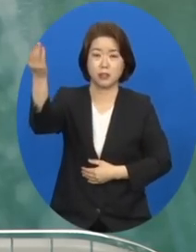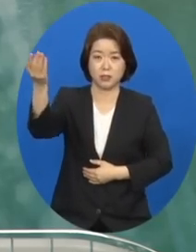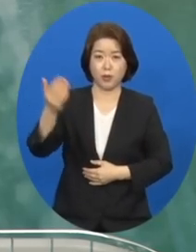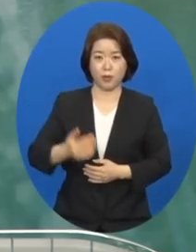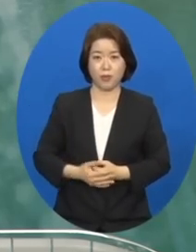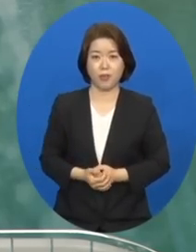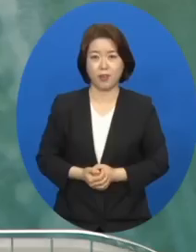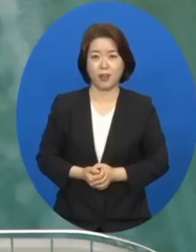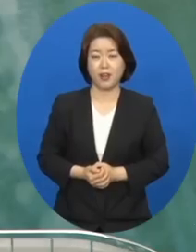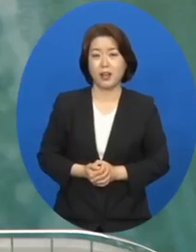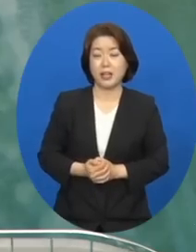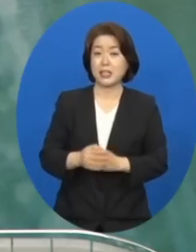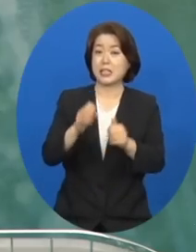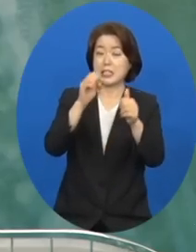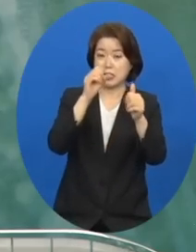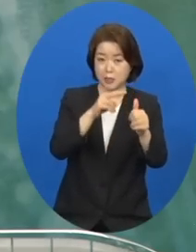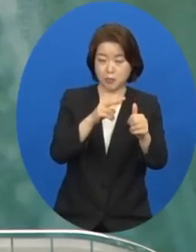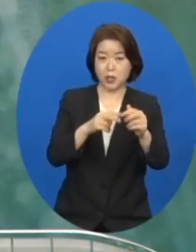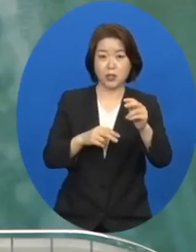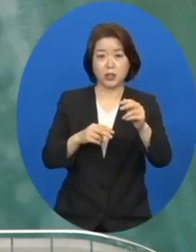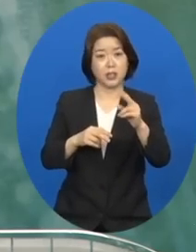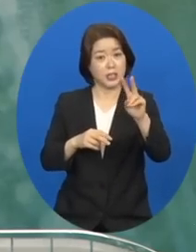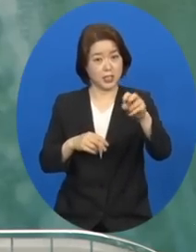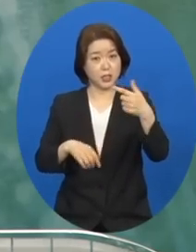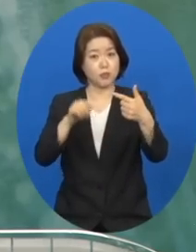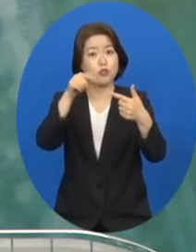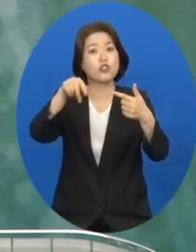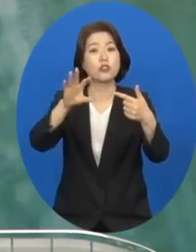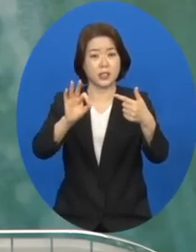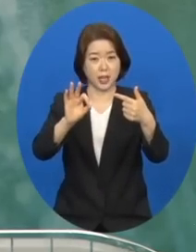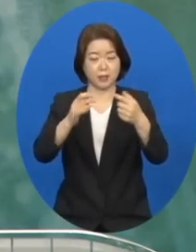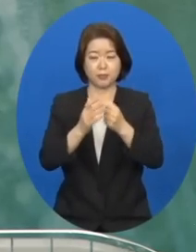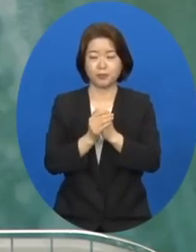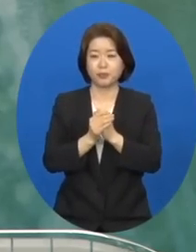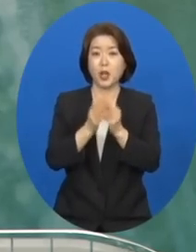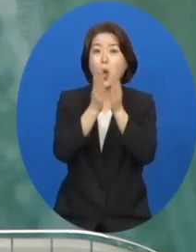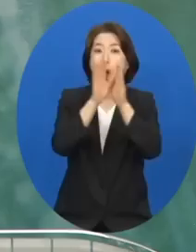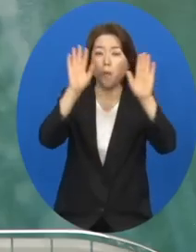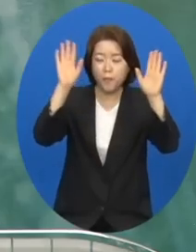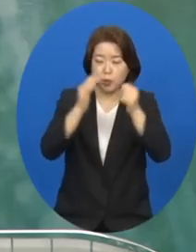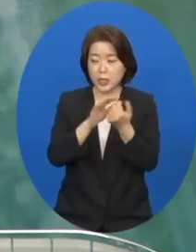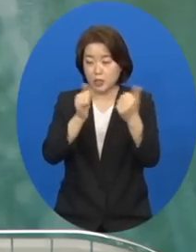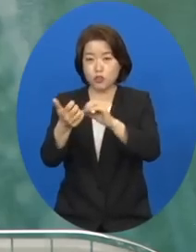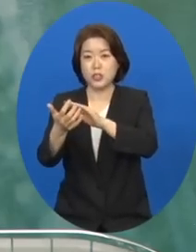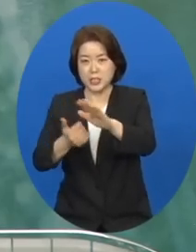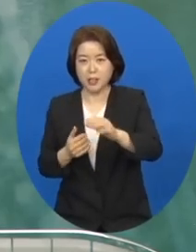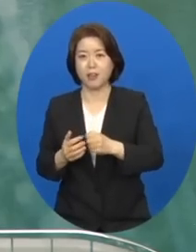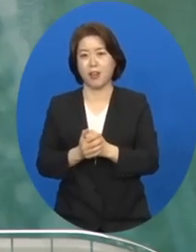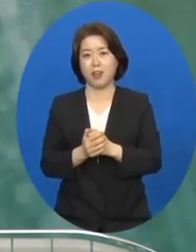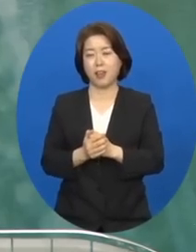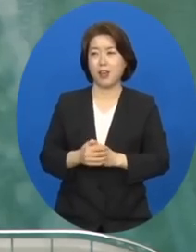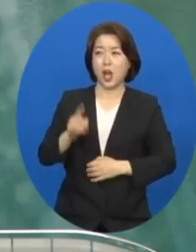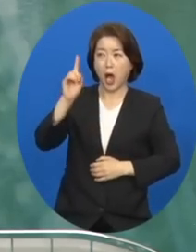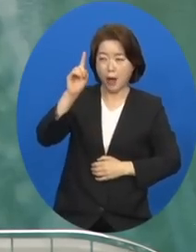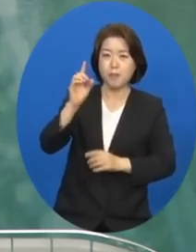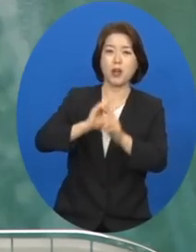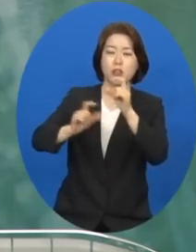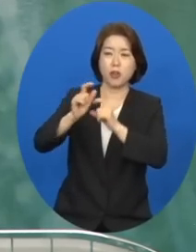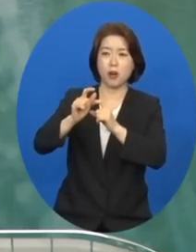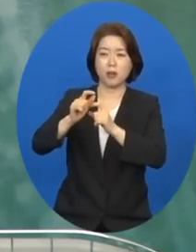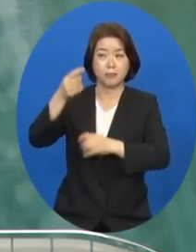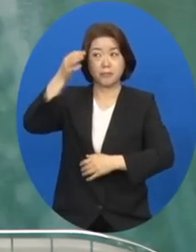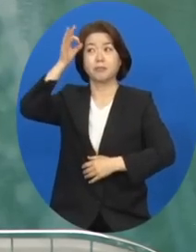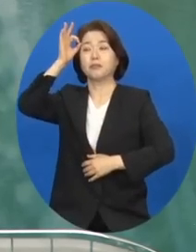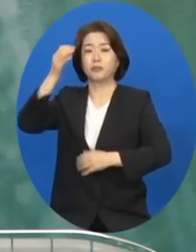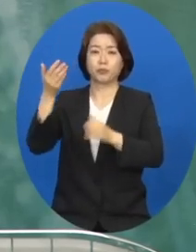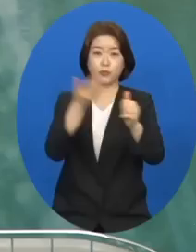10명이 26장 에서 모세가 죽기 이전에 아직 가나안 땅 들어가기 전에 한번 더 리마인드 를 시켜 줍니다 뭐라고 하냐면